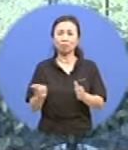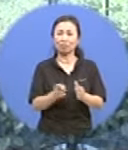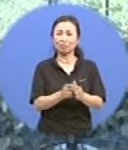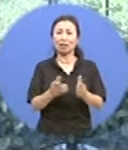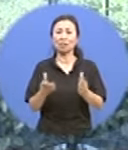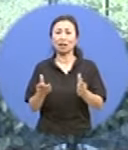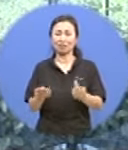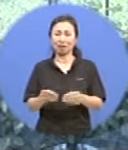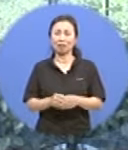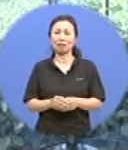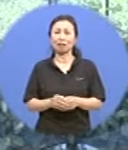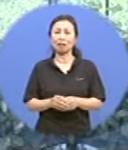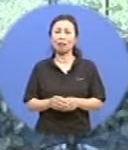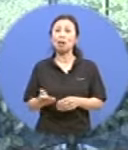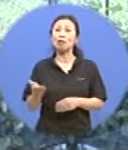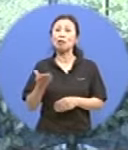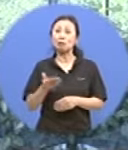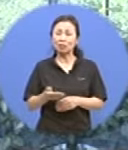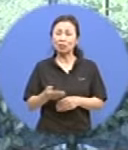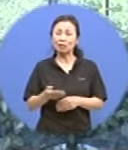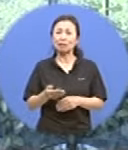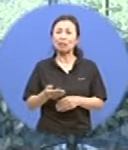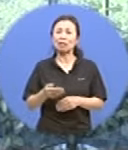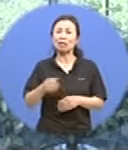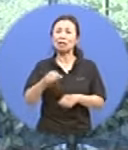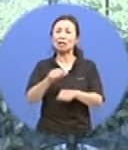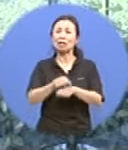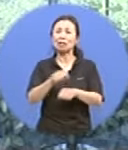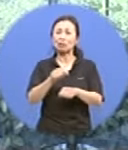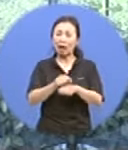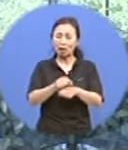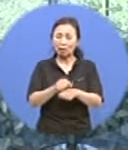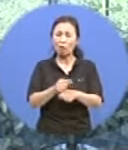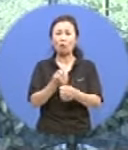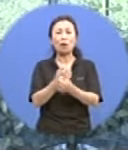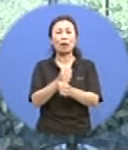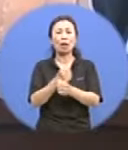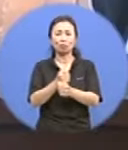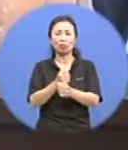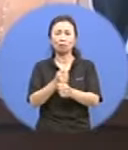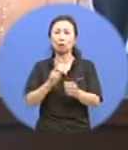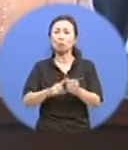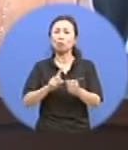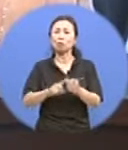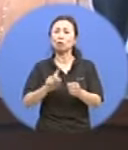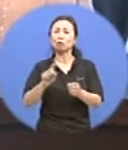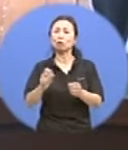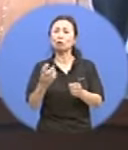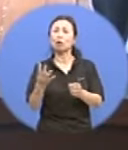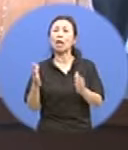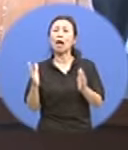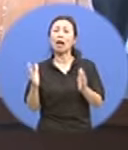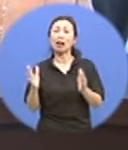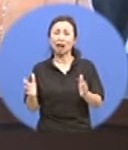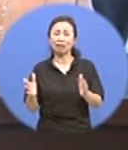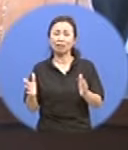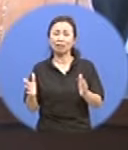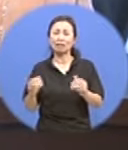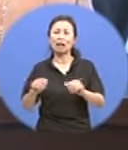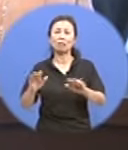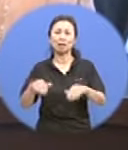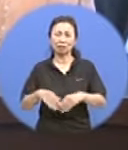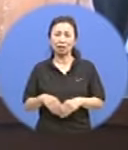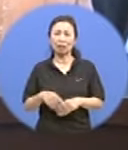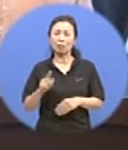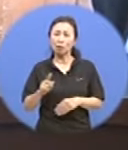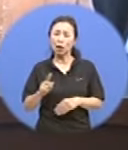度は素材開発の研究所に移りまして、そこで14年間、我々 のいわゆる家庭用